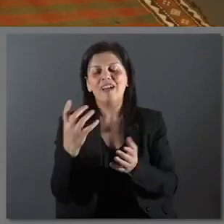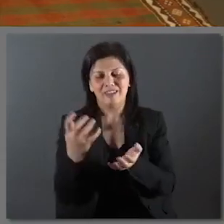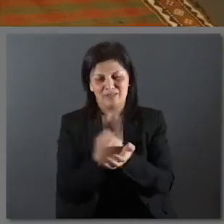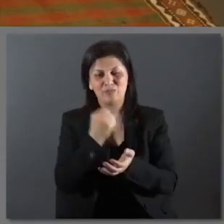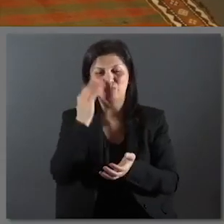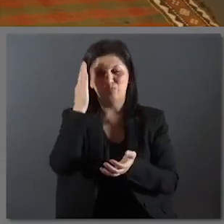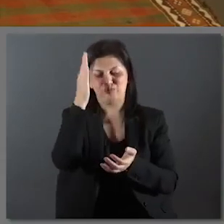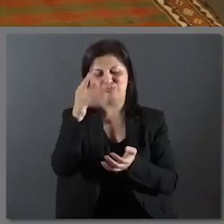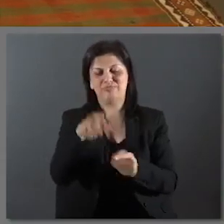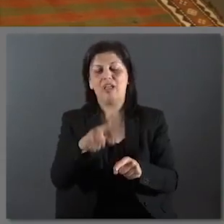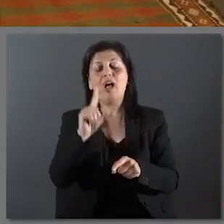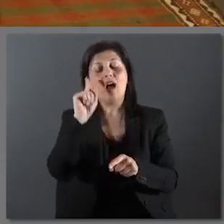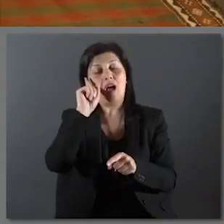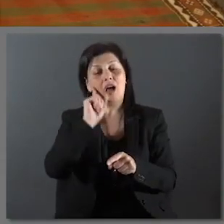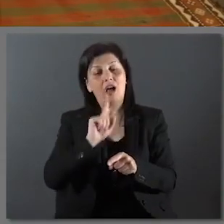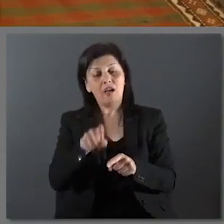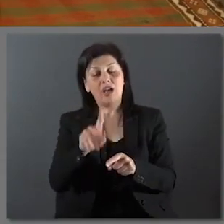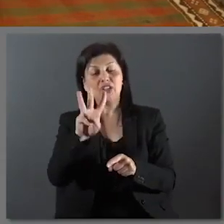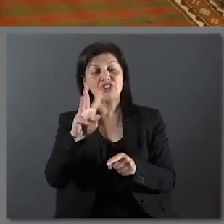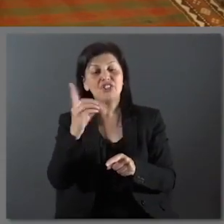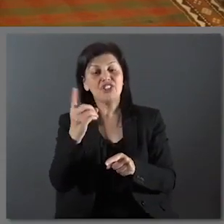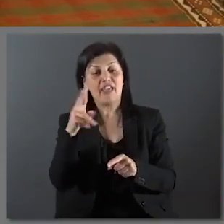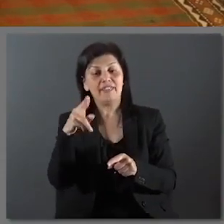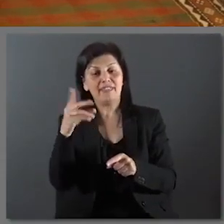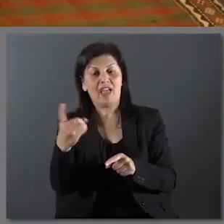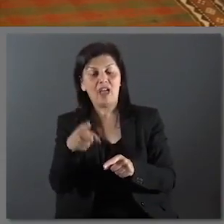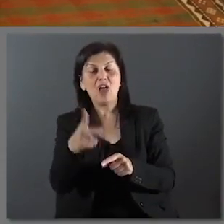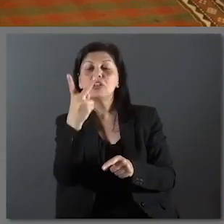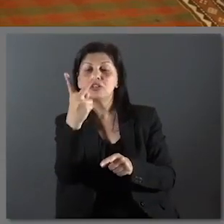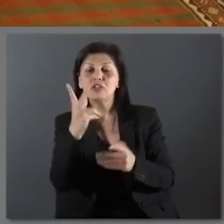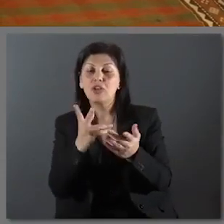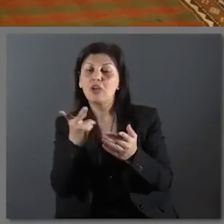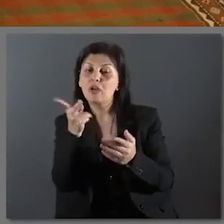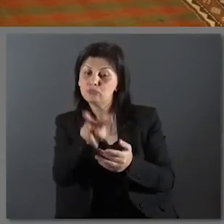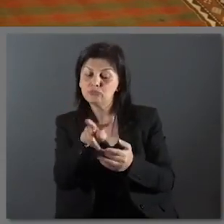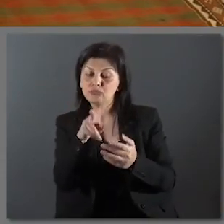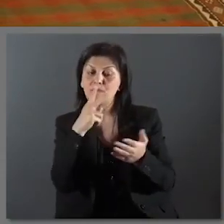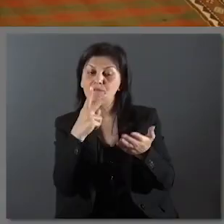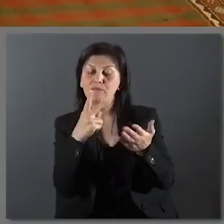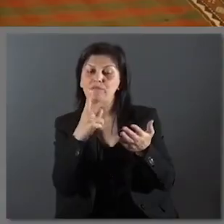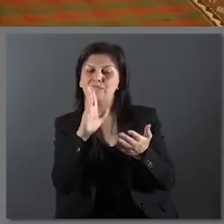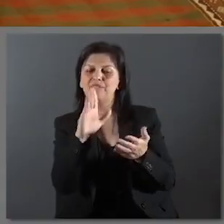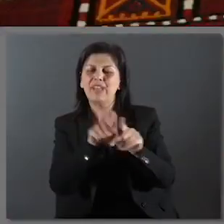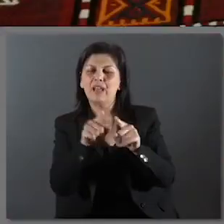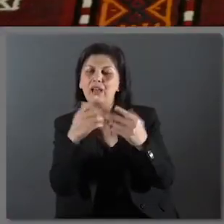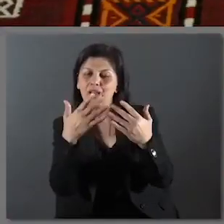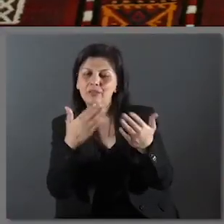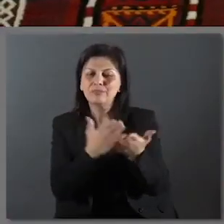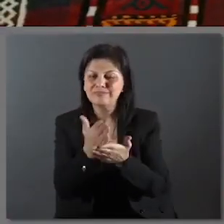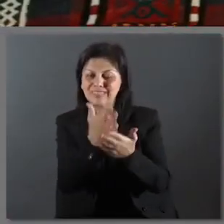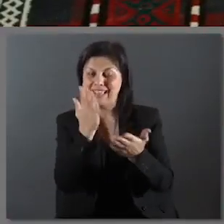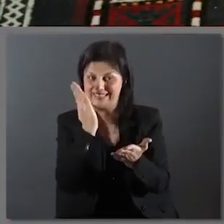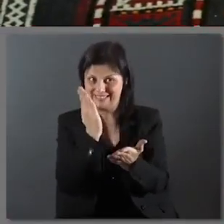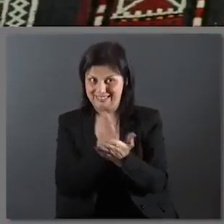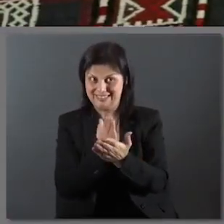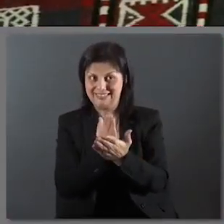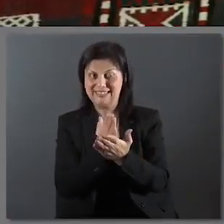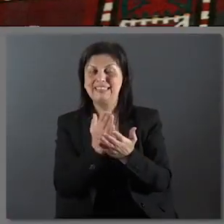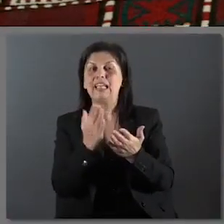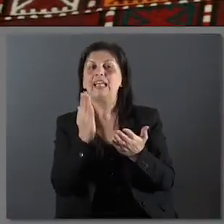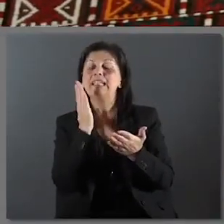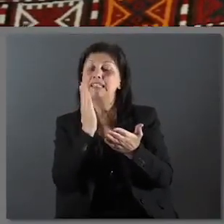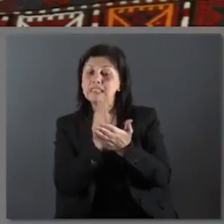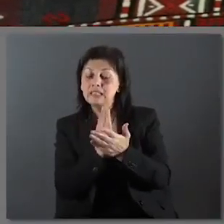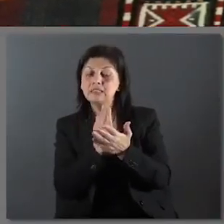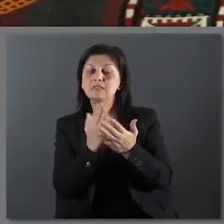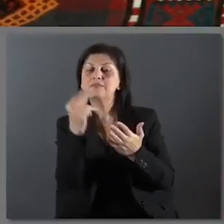olurdu. Azərbaycanda şəddələr iki cür olur, naxışlı və süjetli. Naxışlı şəddələr kvadratlardan ibarət olur